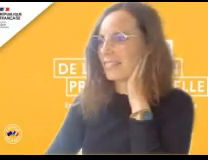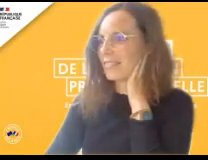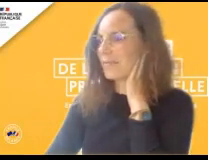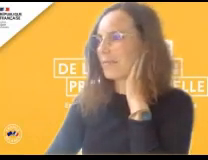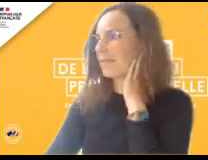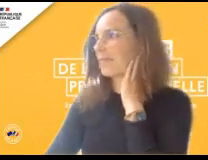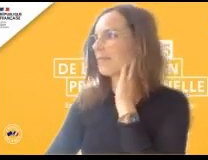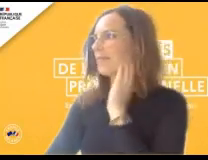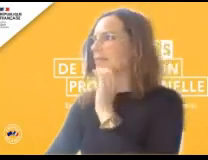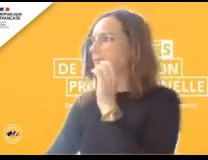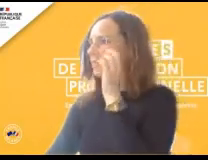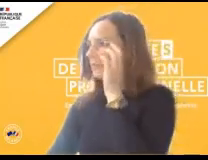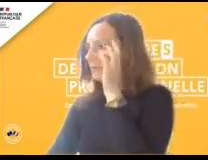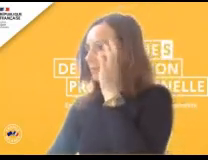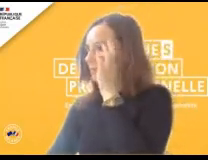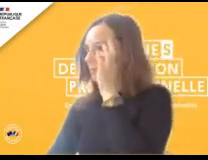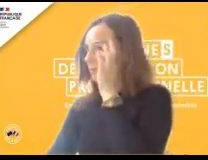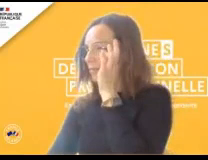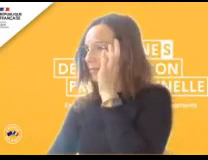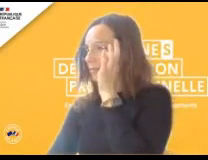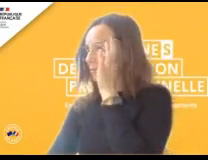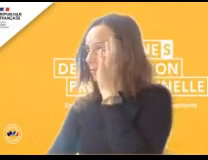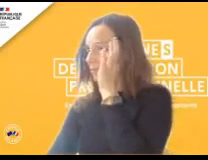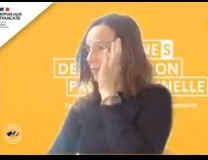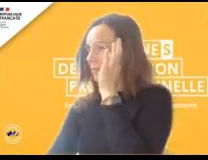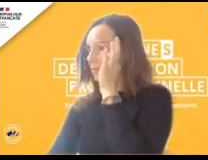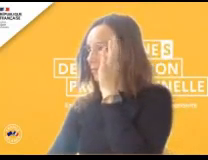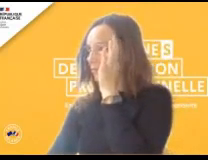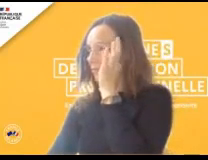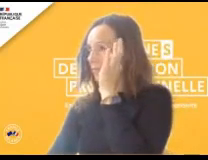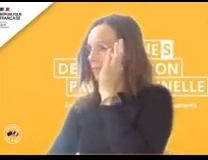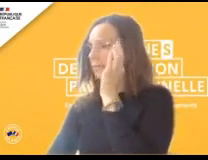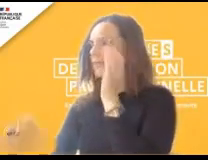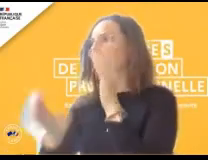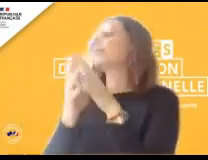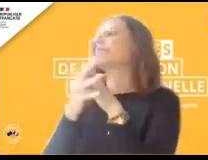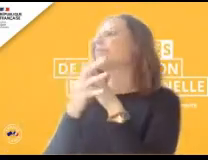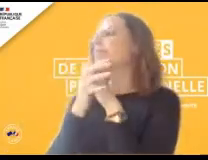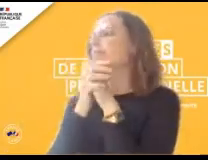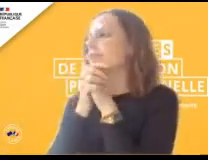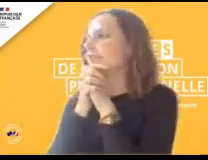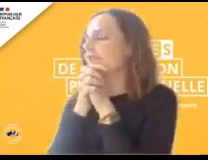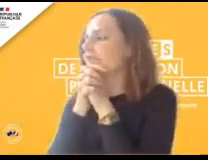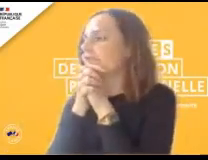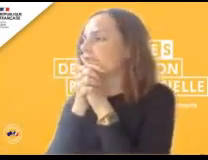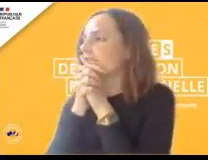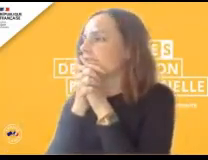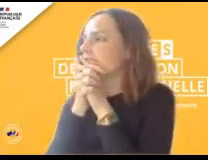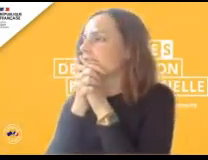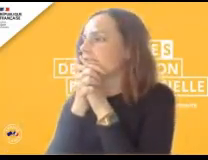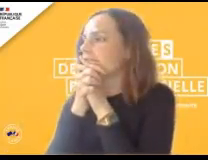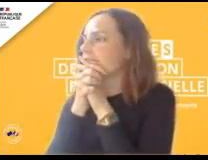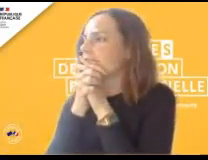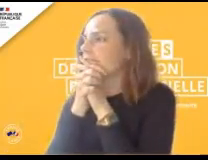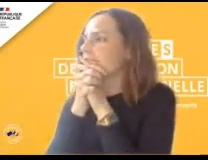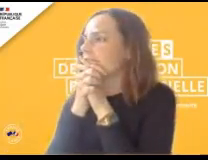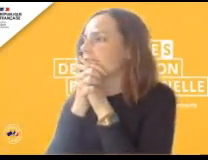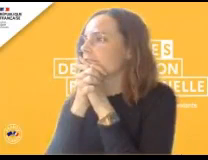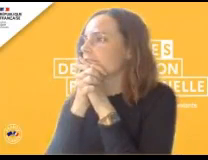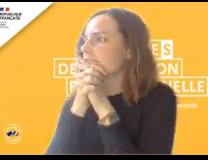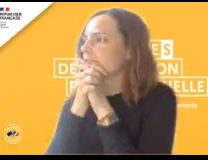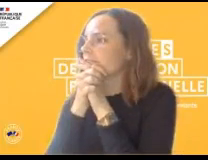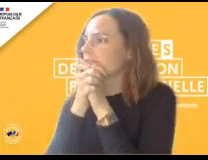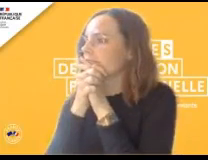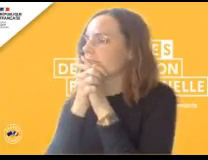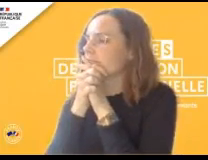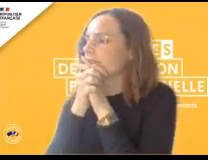retrouver évidemment des choses similaires à ce que vient de vous dire Marie. Puis pour la bonne raison, vous l'avez parfaitement